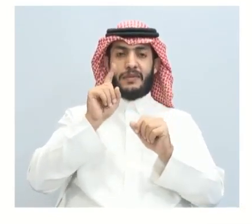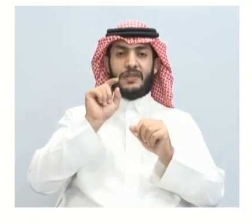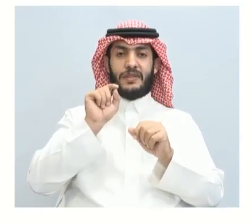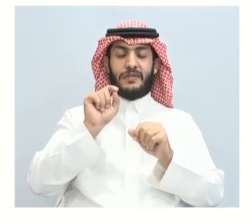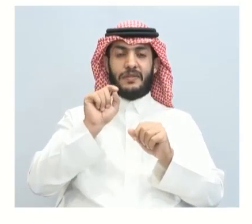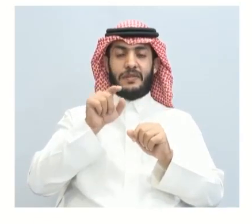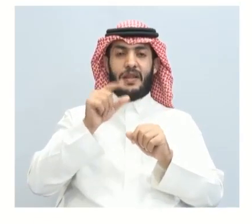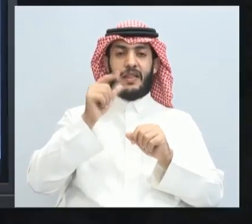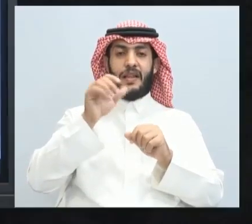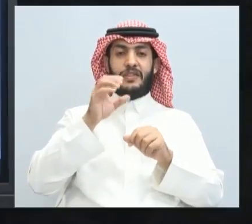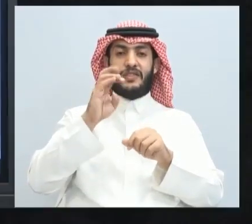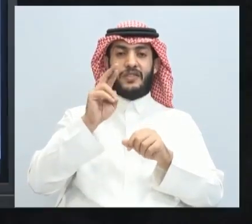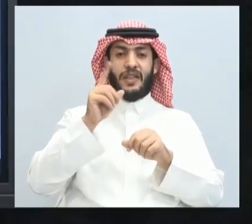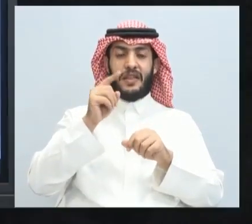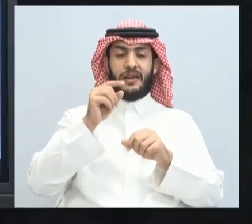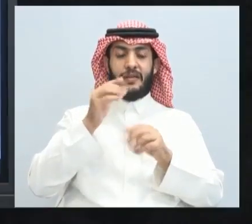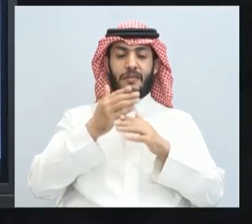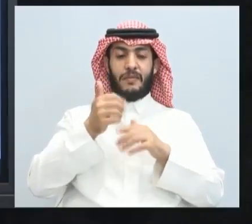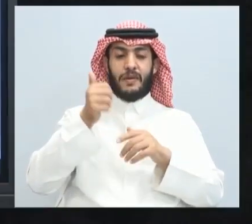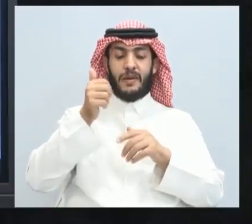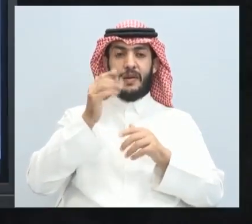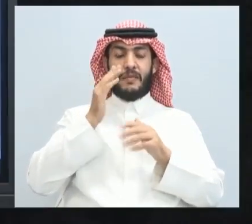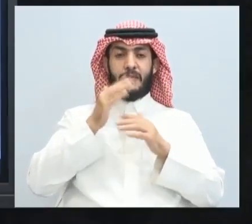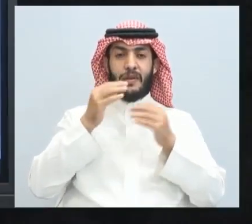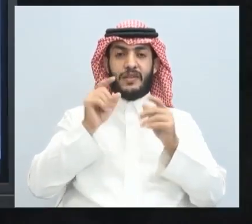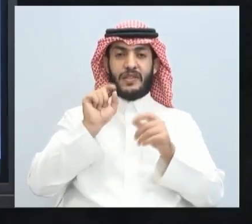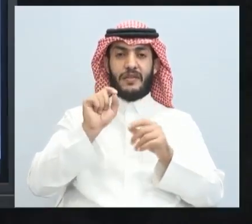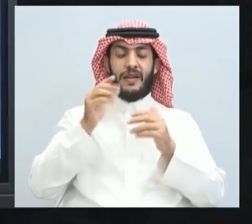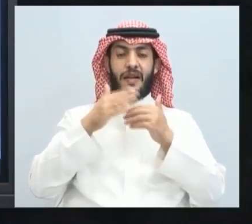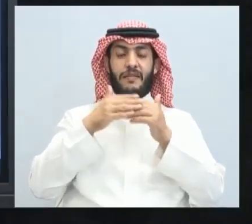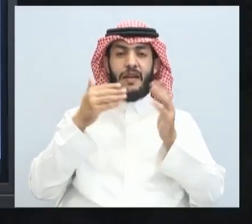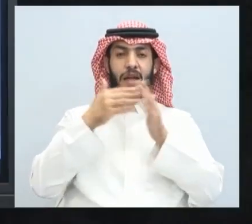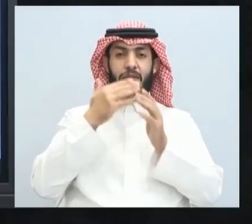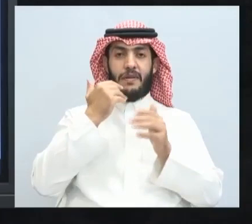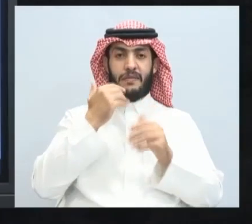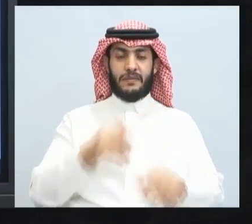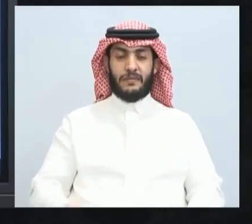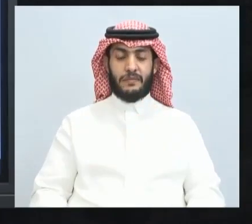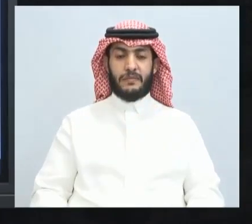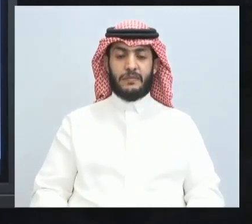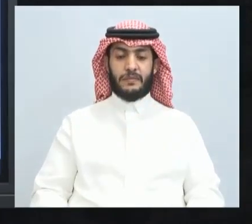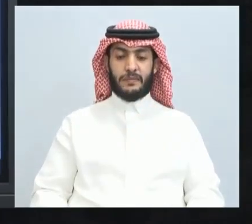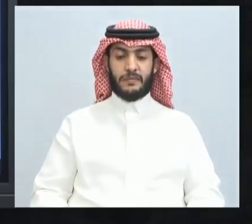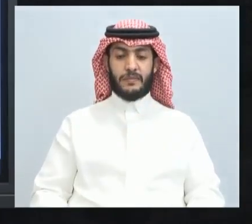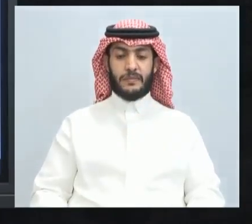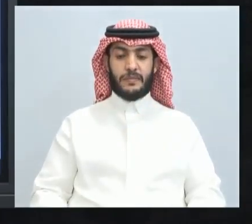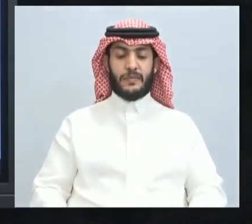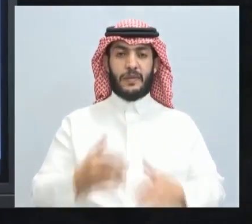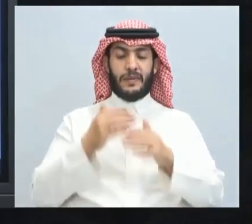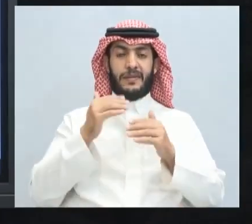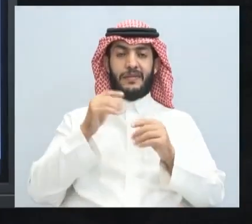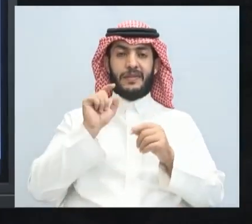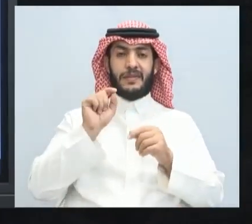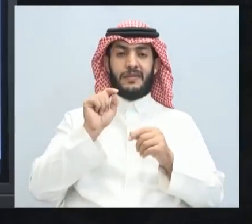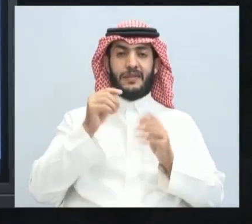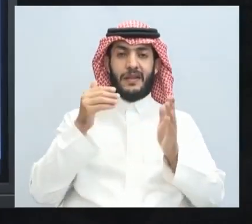الصفر فداله الجذر التربيعي حيكون مجالها ومداها من صفر مغلق الى ما لا نهايه مجالها ومداها من